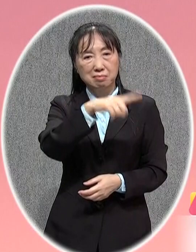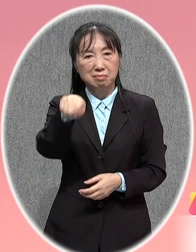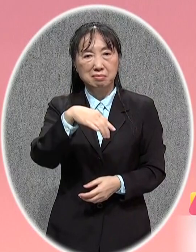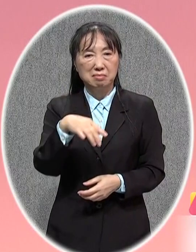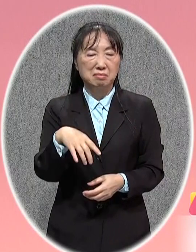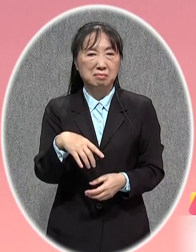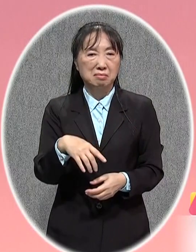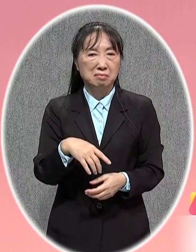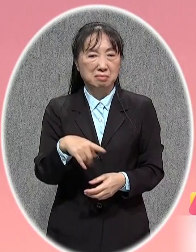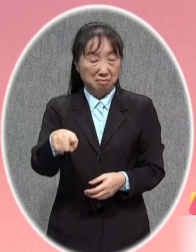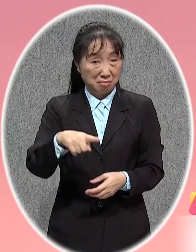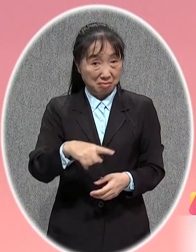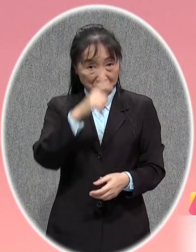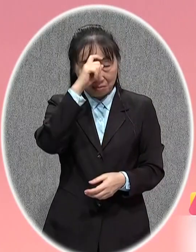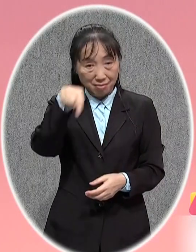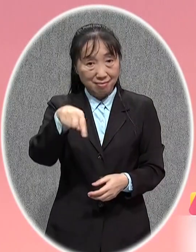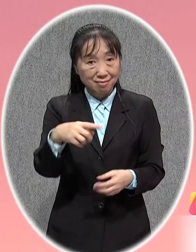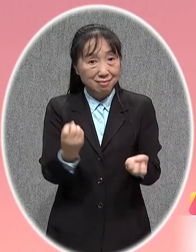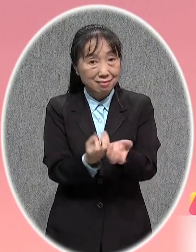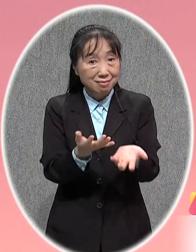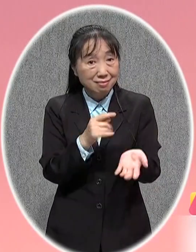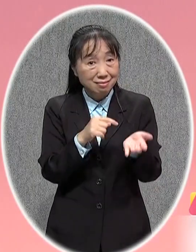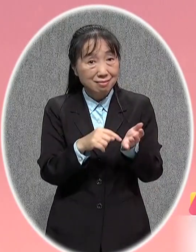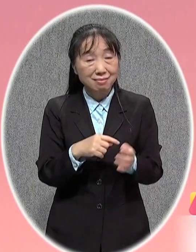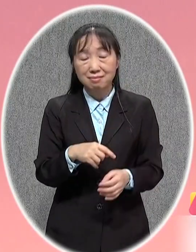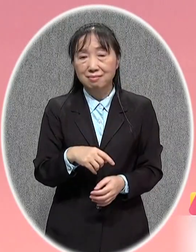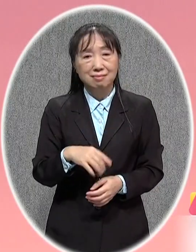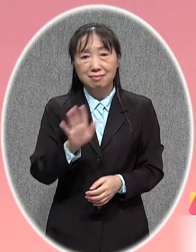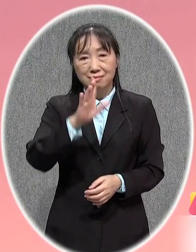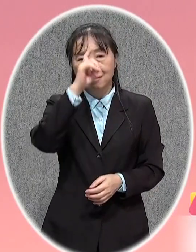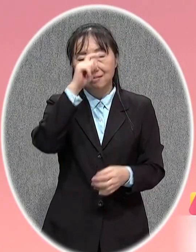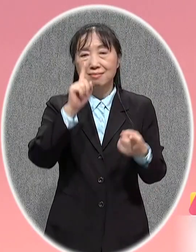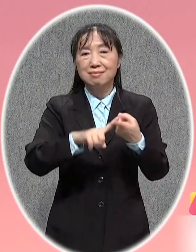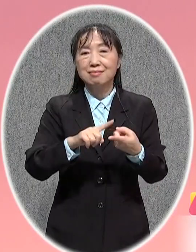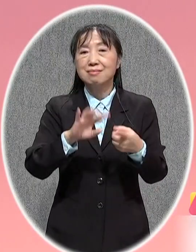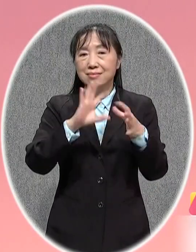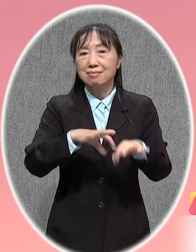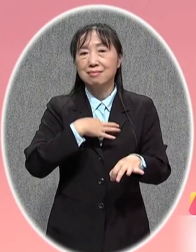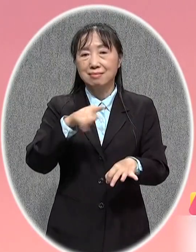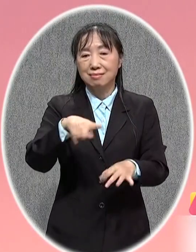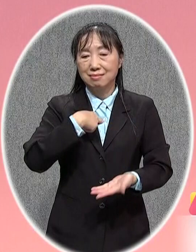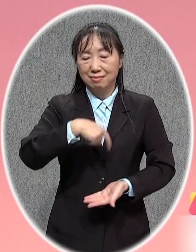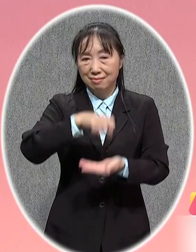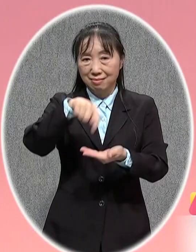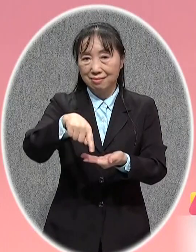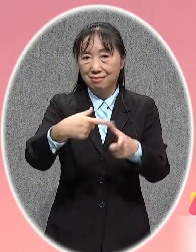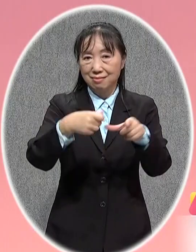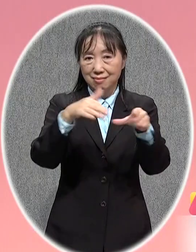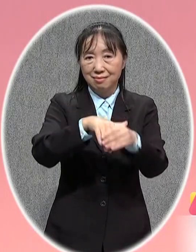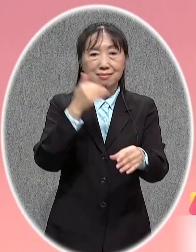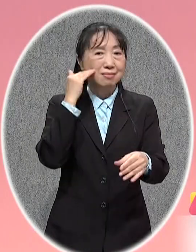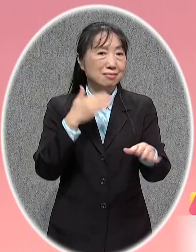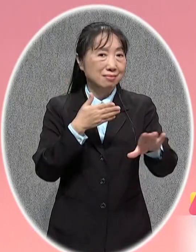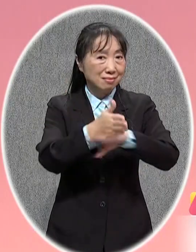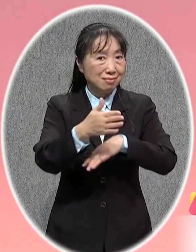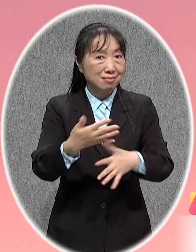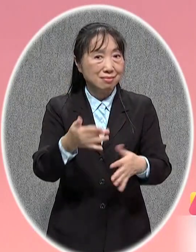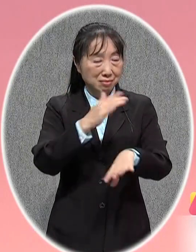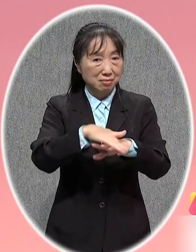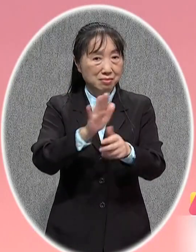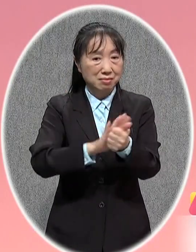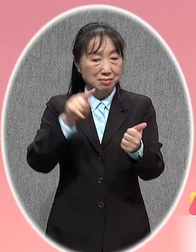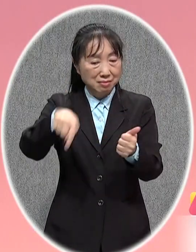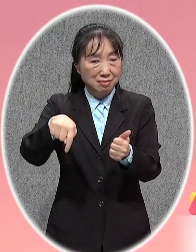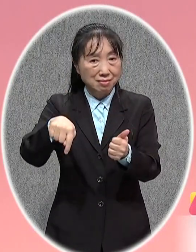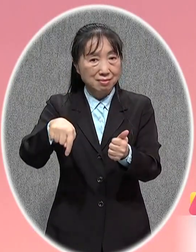看到的。当我们这样子的提出这个公投案如果通过可能会造成这样的影